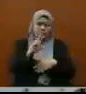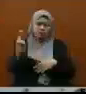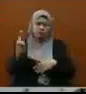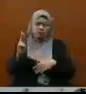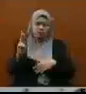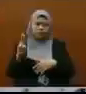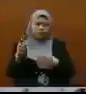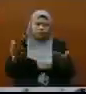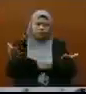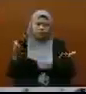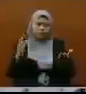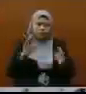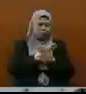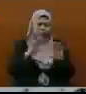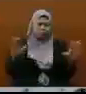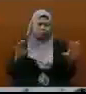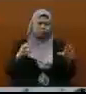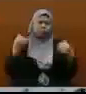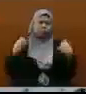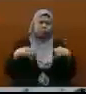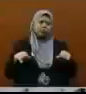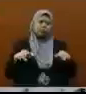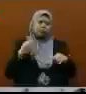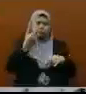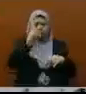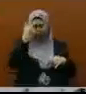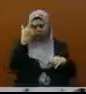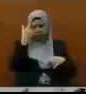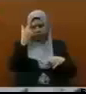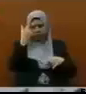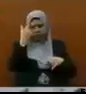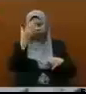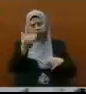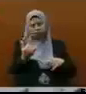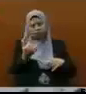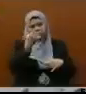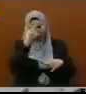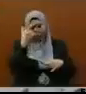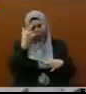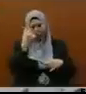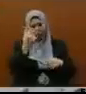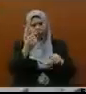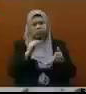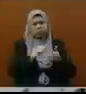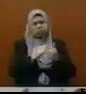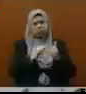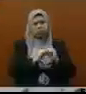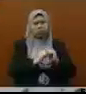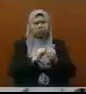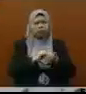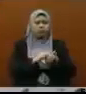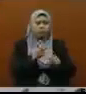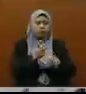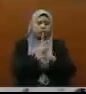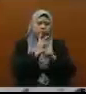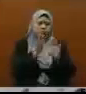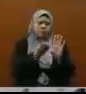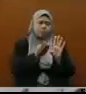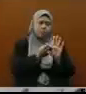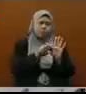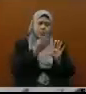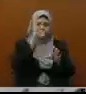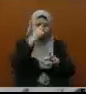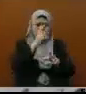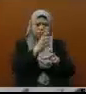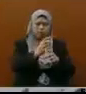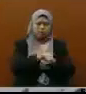ini tidak terjual. Dan antara sebab-musababnya adalah pembiayaan perumahan dan juga keupayaan pemilik rumah untuk